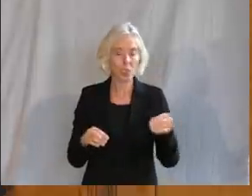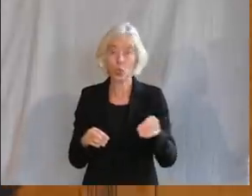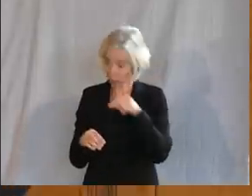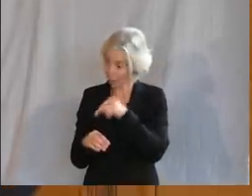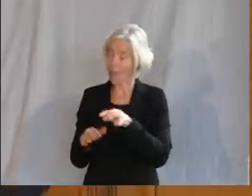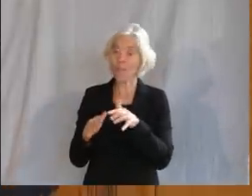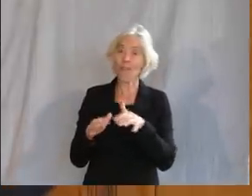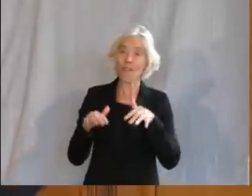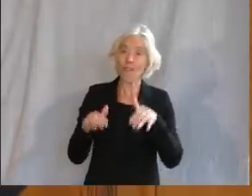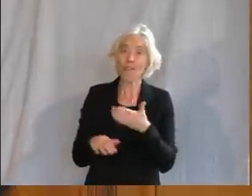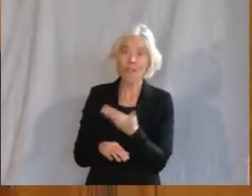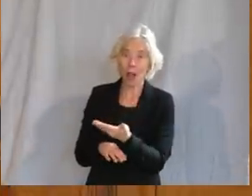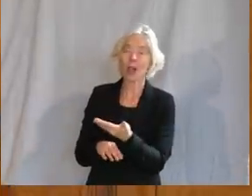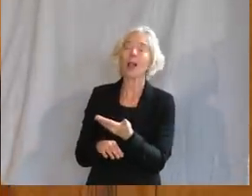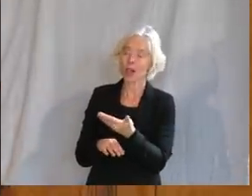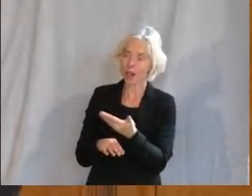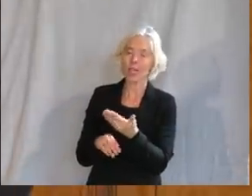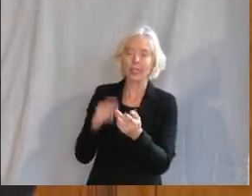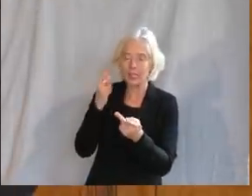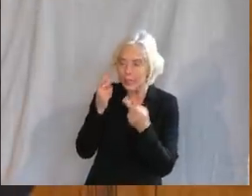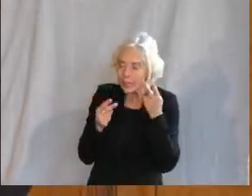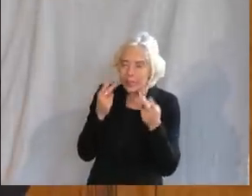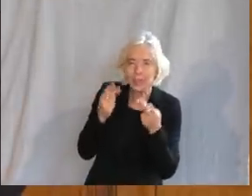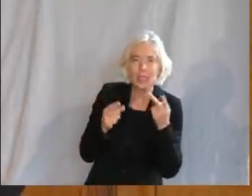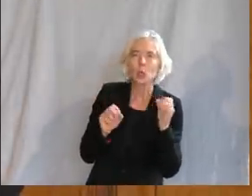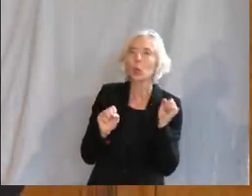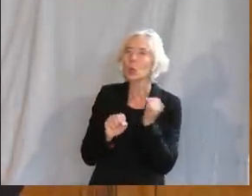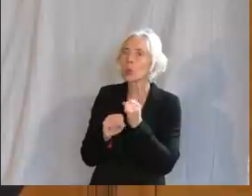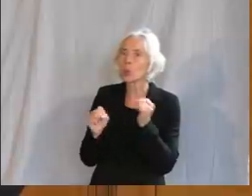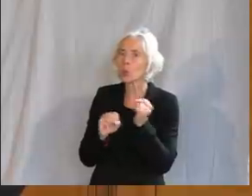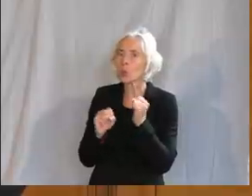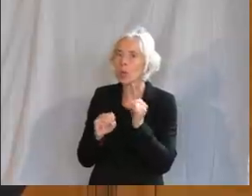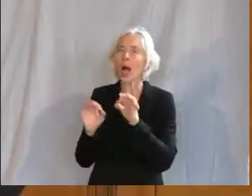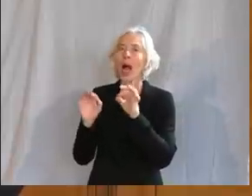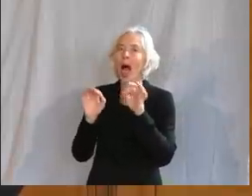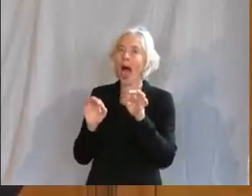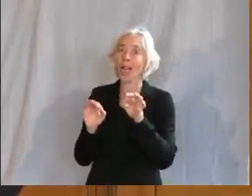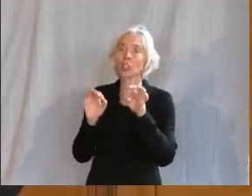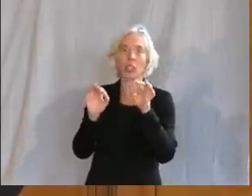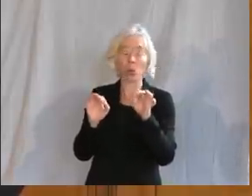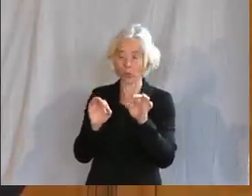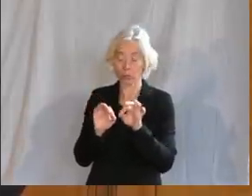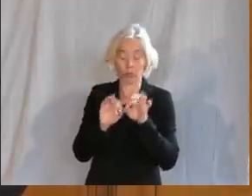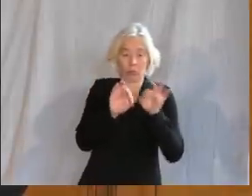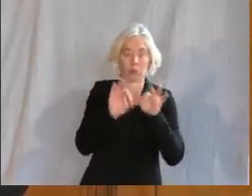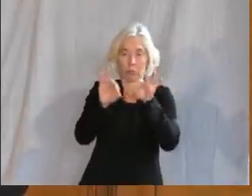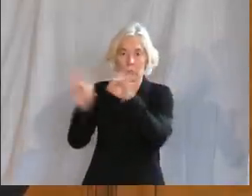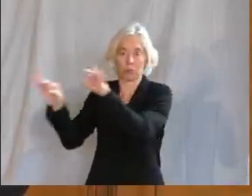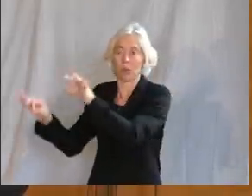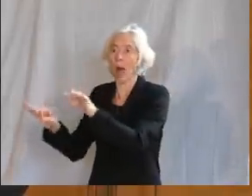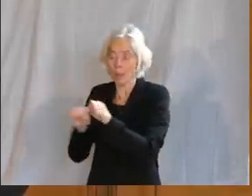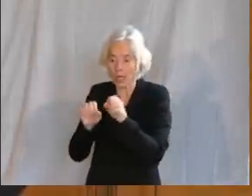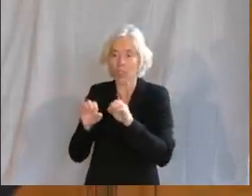werden, deuten auch darauf hin, dass sich das Infektionsgeschehen in gewisser Weise weiter verselbstständigt hat und an Fahrt aufgenommen